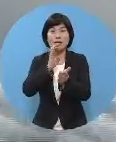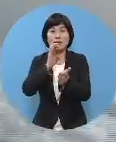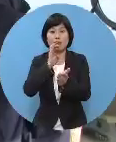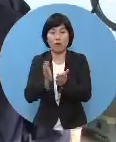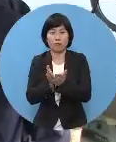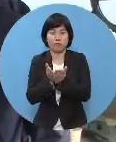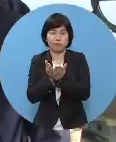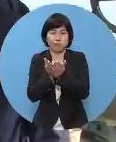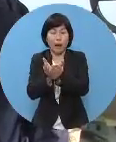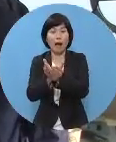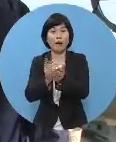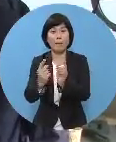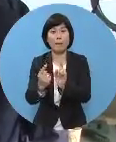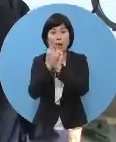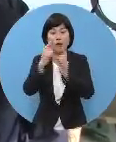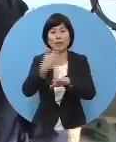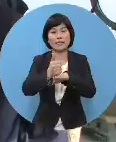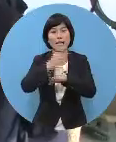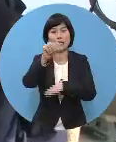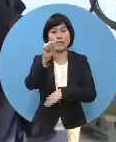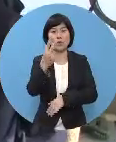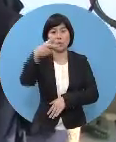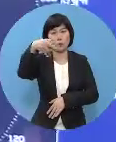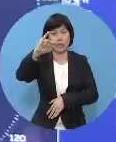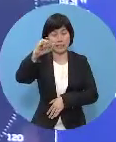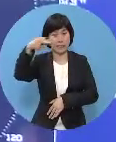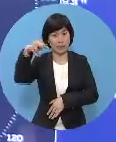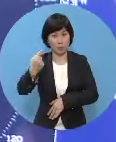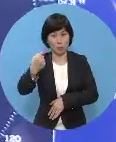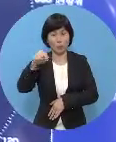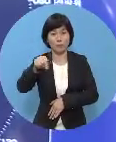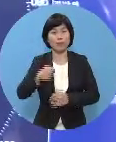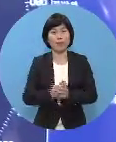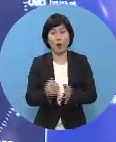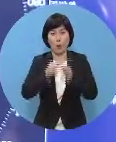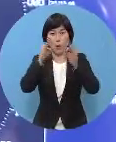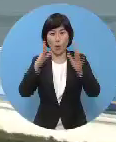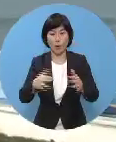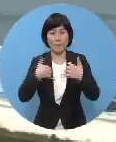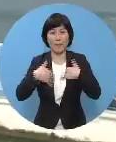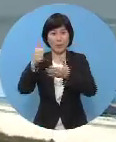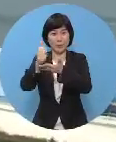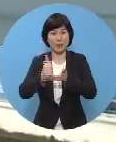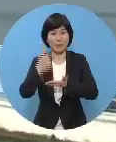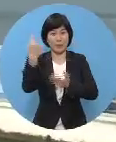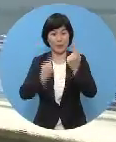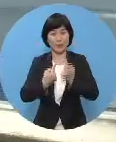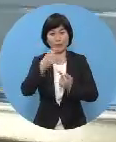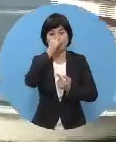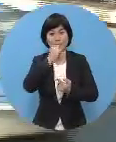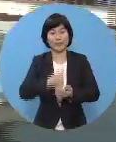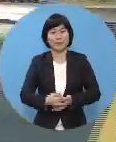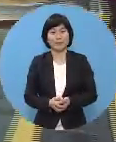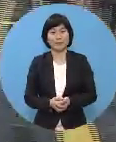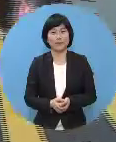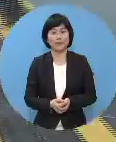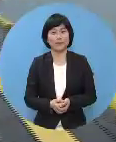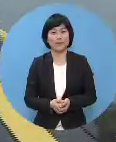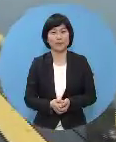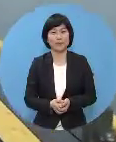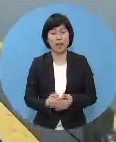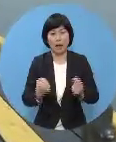목포시에서 100길로 40분 정도 달리다 보면 만나게 되는 신안군 효지도. 오랜만에 반가운 손님들이 찾아왔습니다.